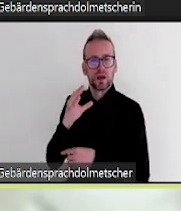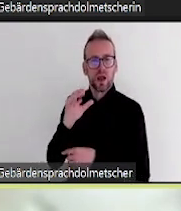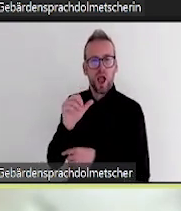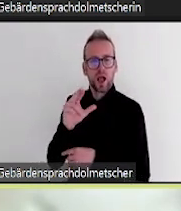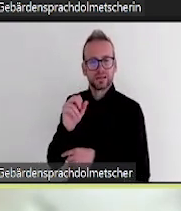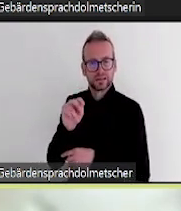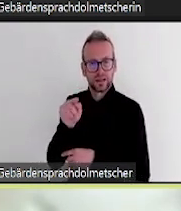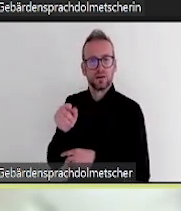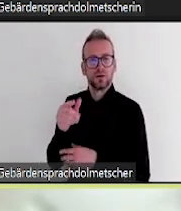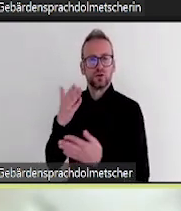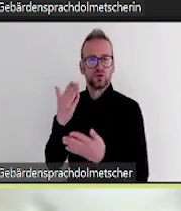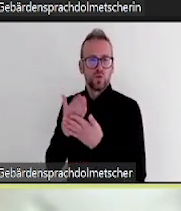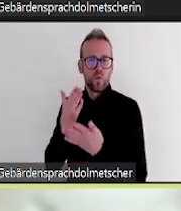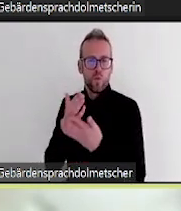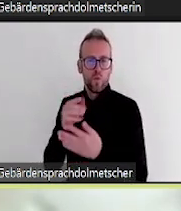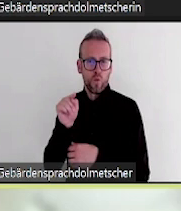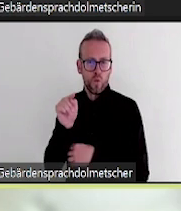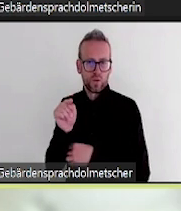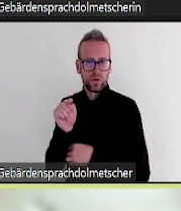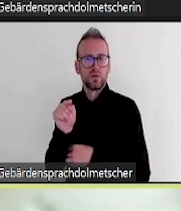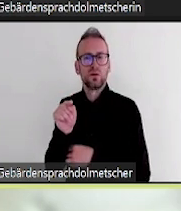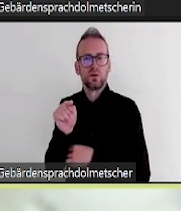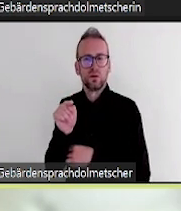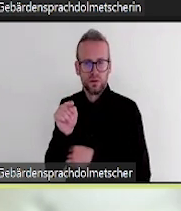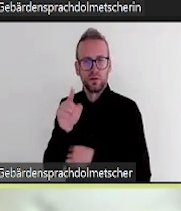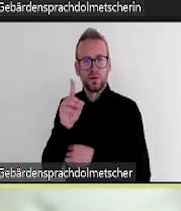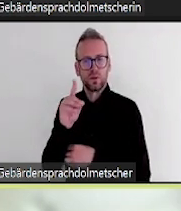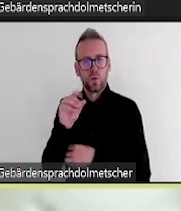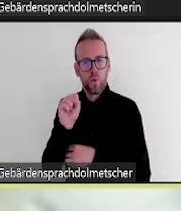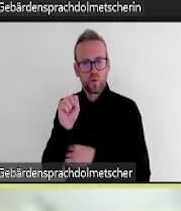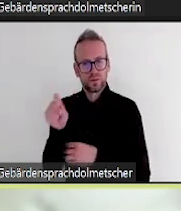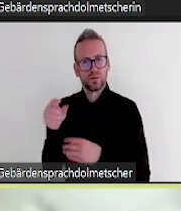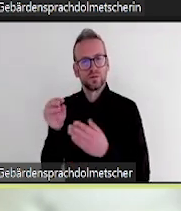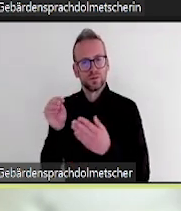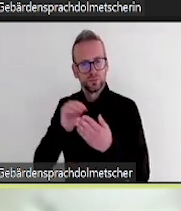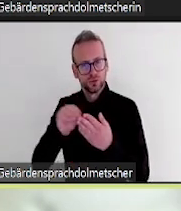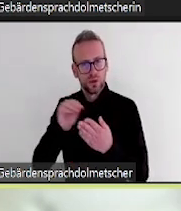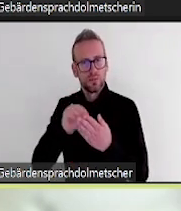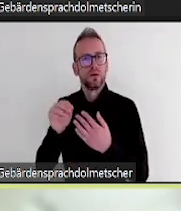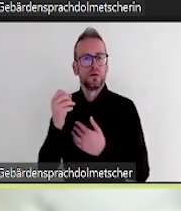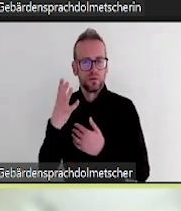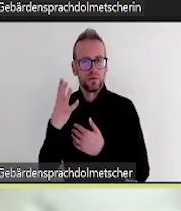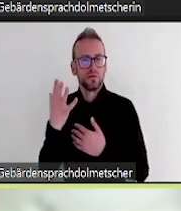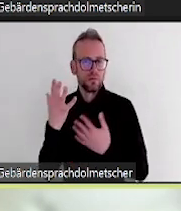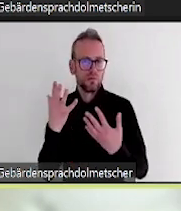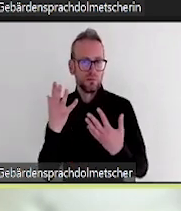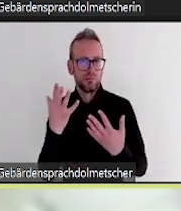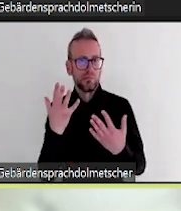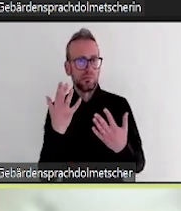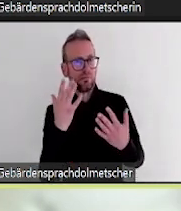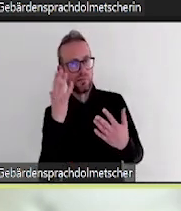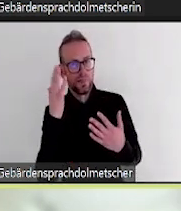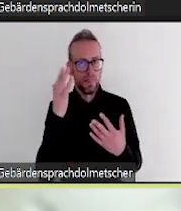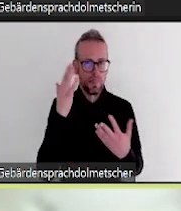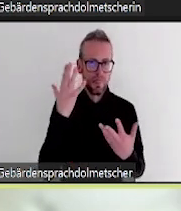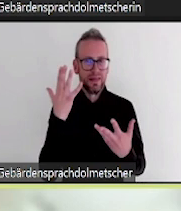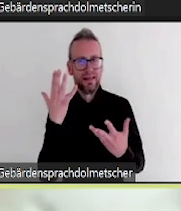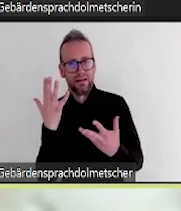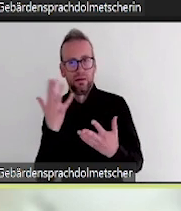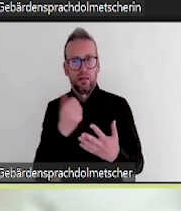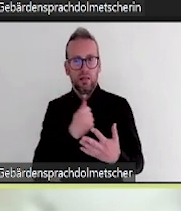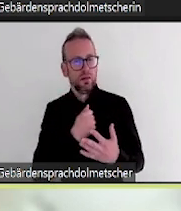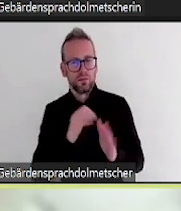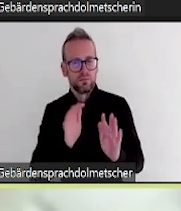auf die Bildbeschreibung zu verzichten. Das sollte man natürlich niemals machen. Hauptsache, Sie beschreiben möglichst